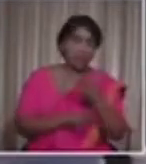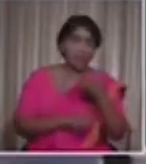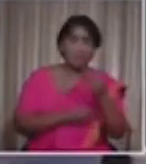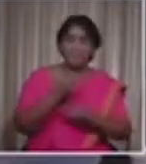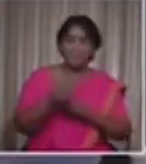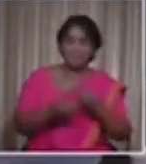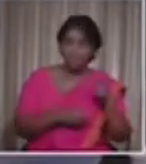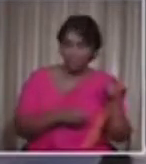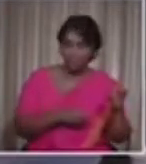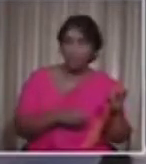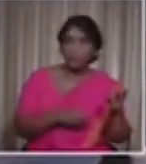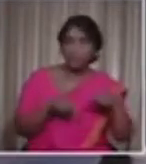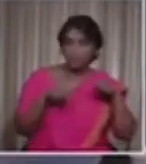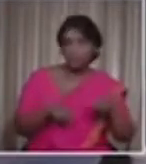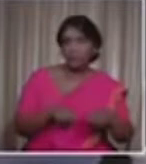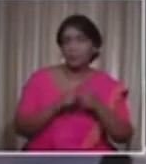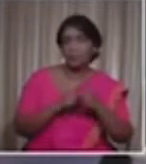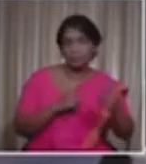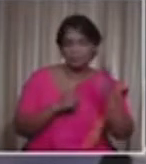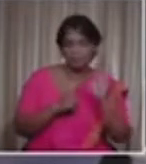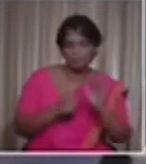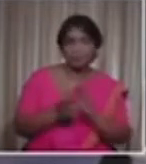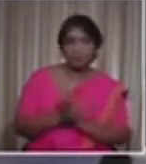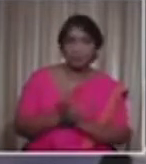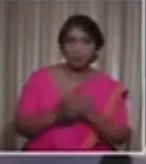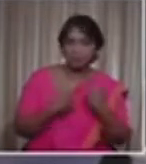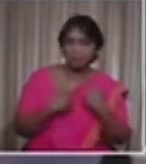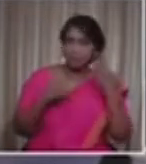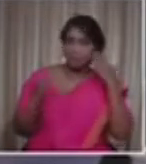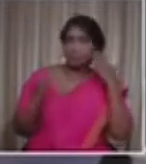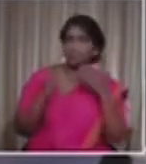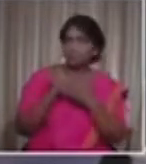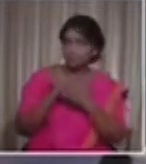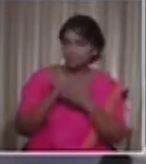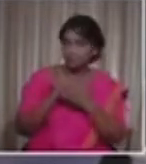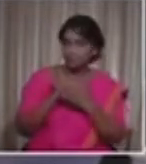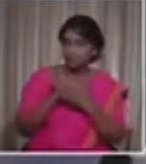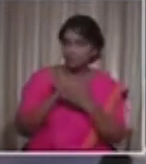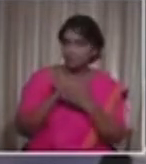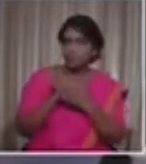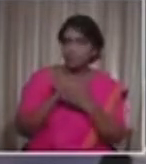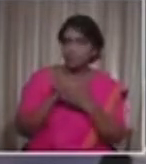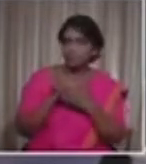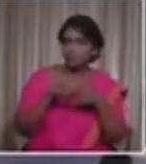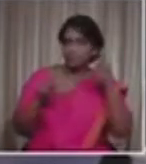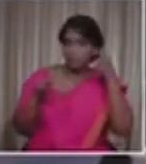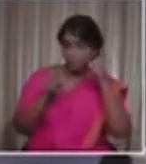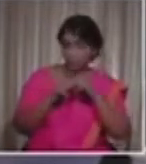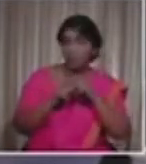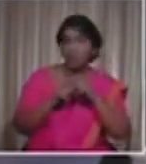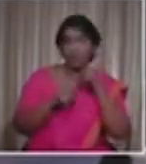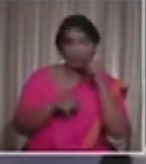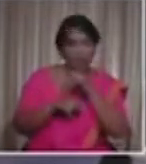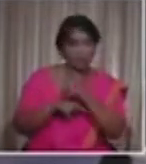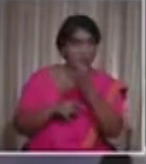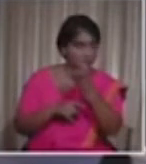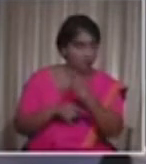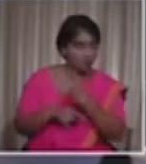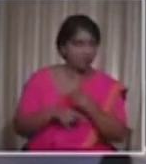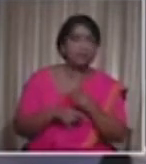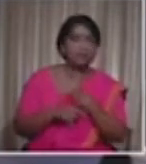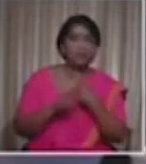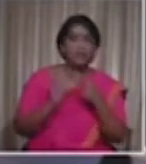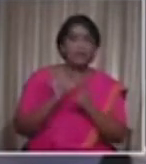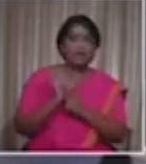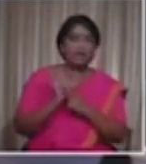කර්මාන්තය. ඒකයි දැන් සිදු වෙලා තියෙන්නේ. ඉතින් මම මේ ගැන මෙතනින් මේ ගැන ඔබතුමත් මේක මතු කරලා තියෙනවා.